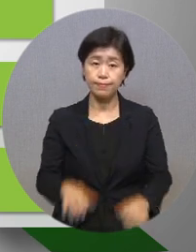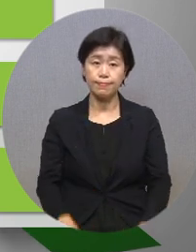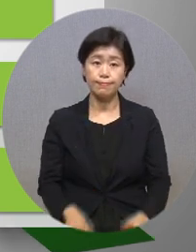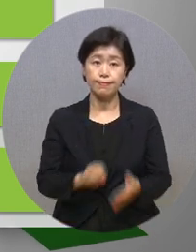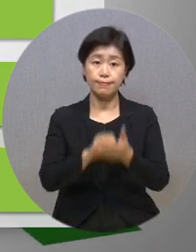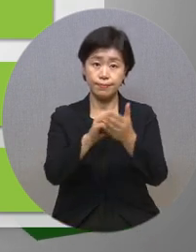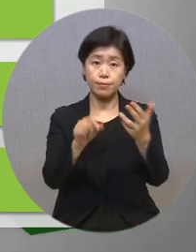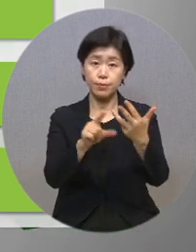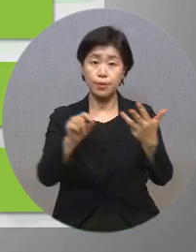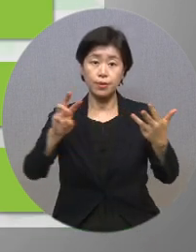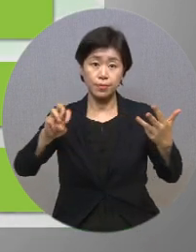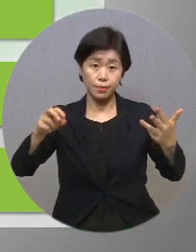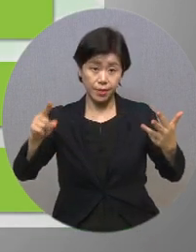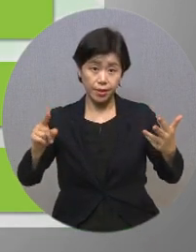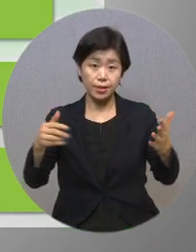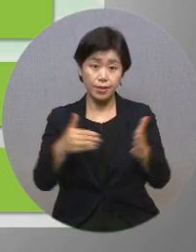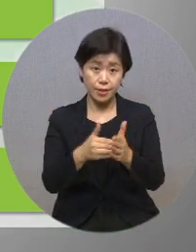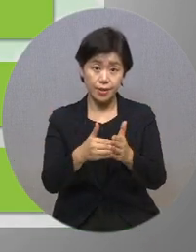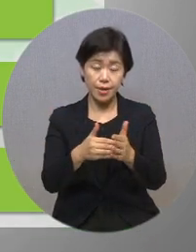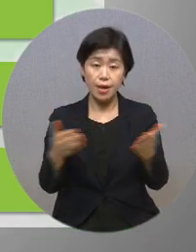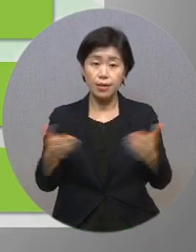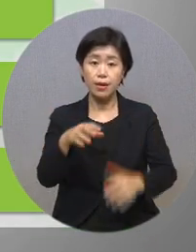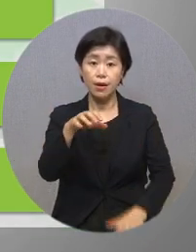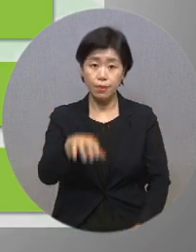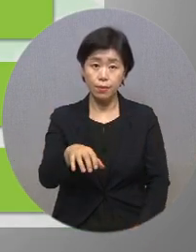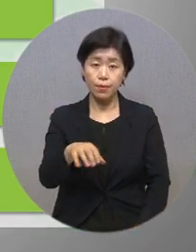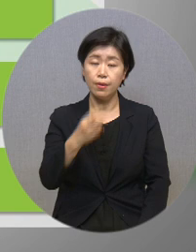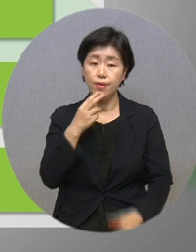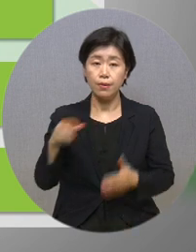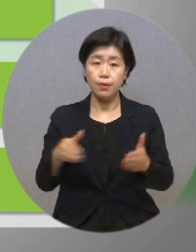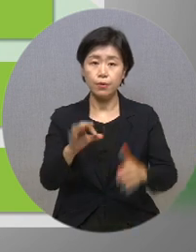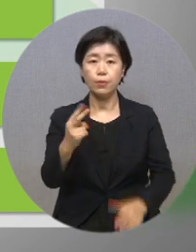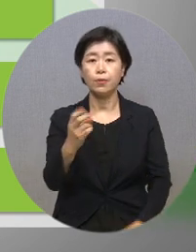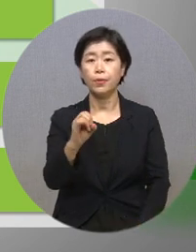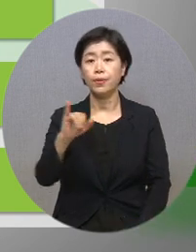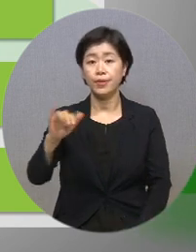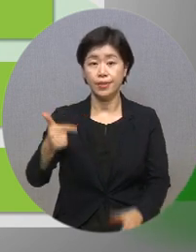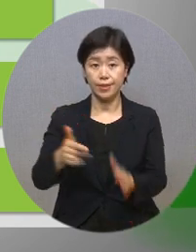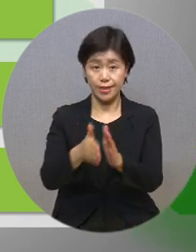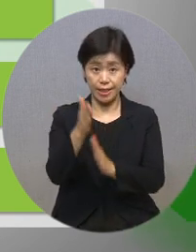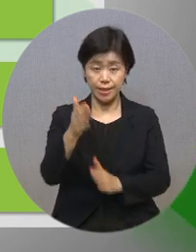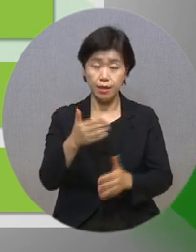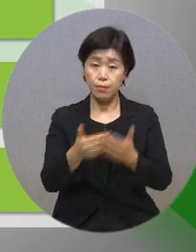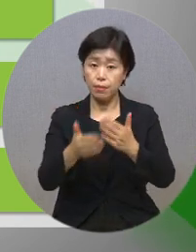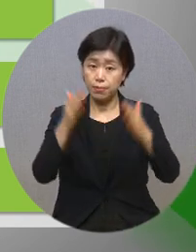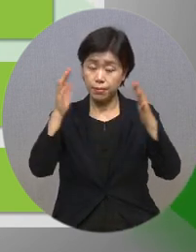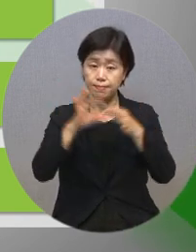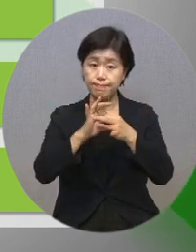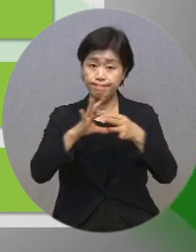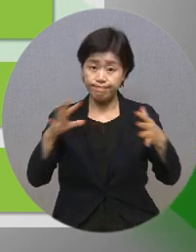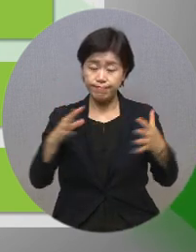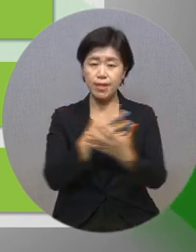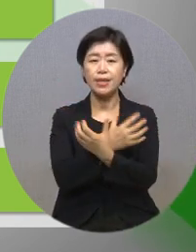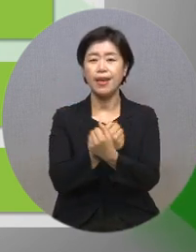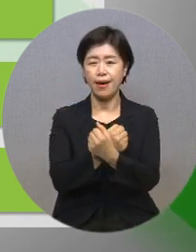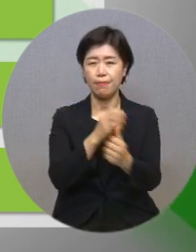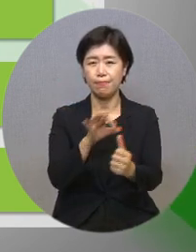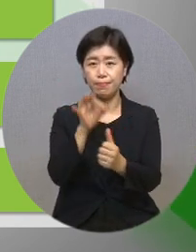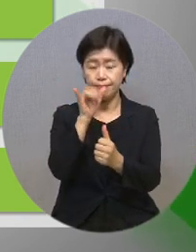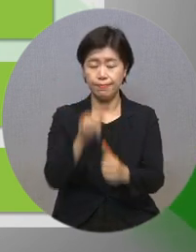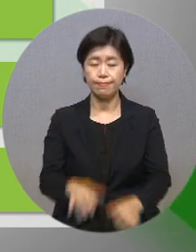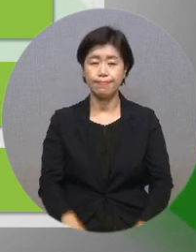8월 31일까지며 근무지는 경기도 용인시입니다. 경력과 학력은 무관하며 계약직을